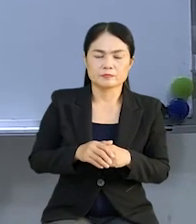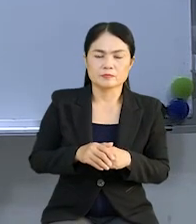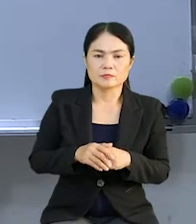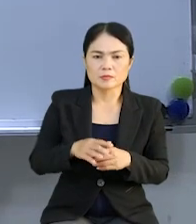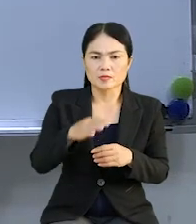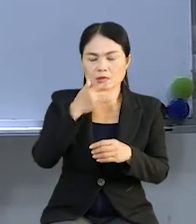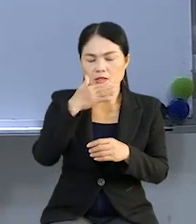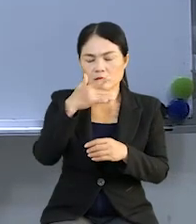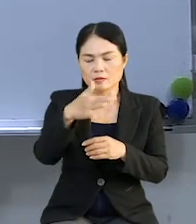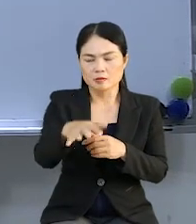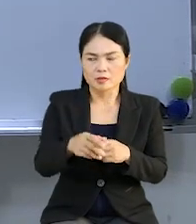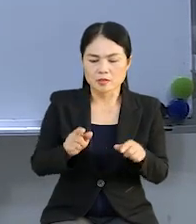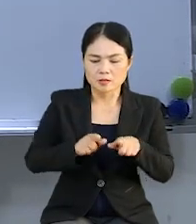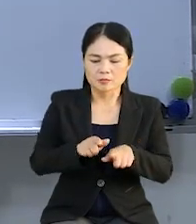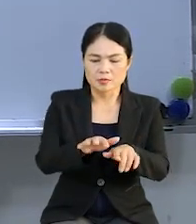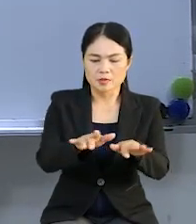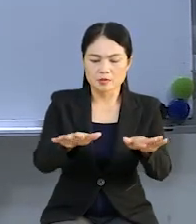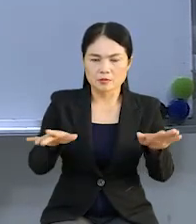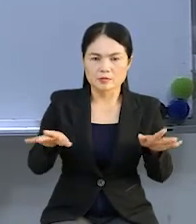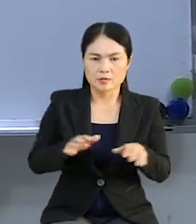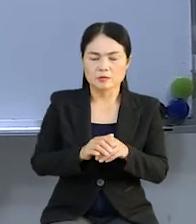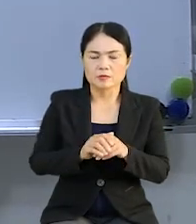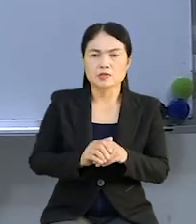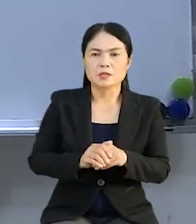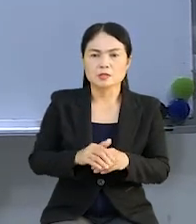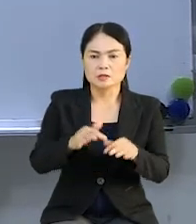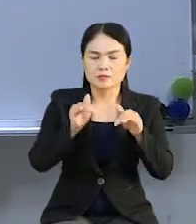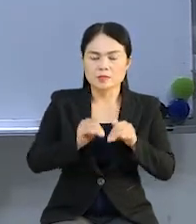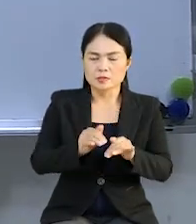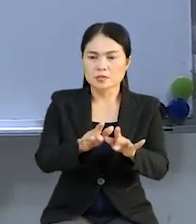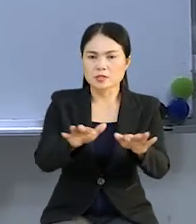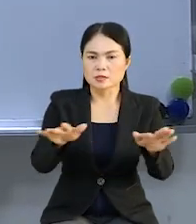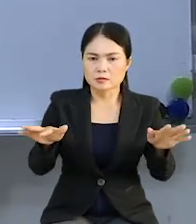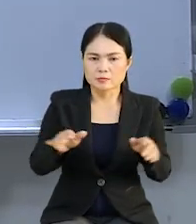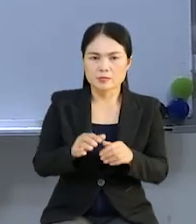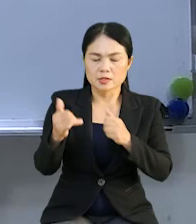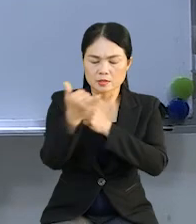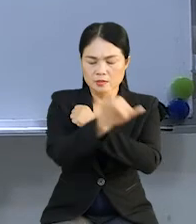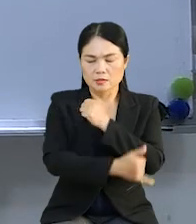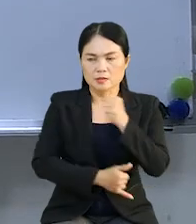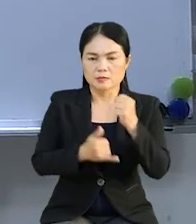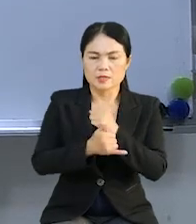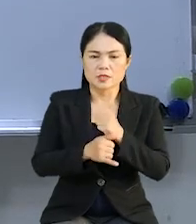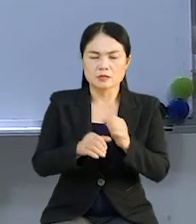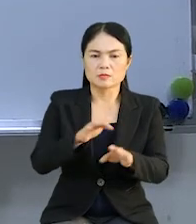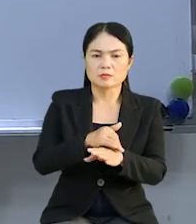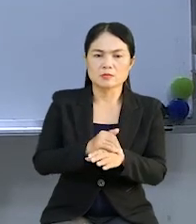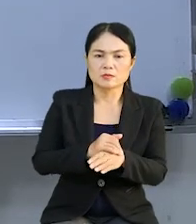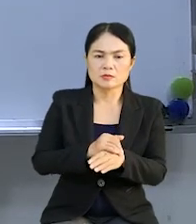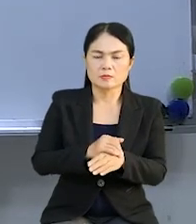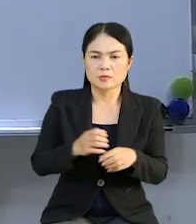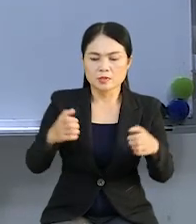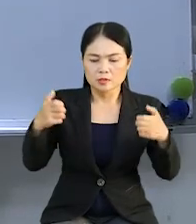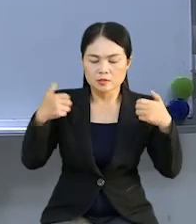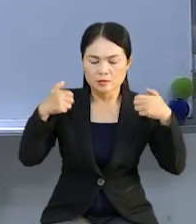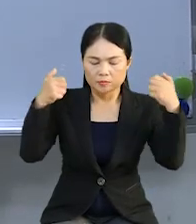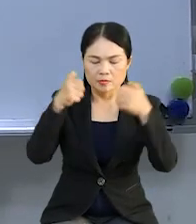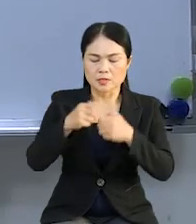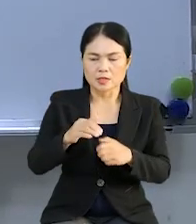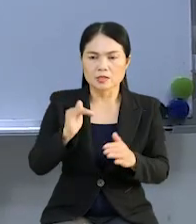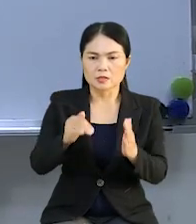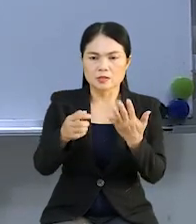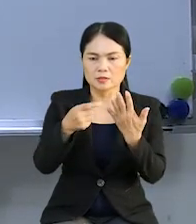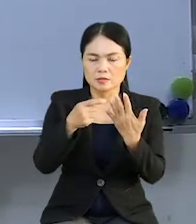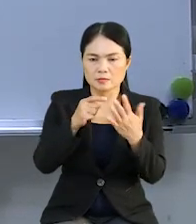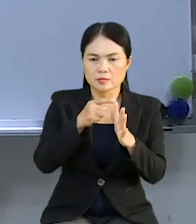มดจุลสาสาโกบาดประเทศยังไงหายท่าโนโกไซม